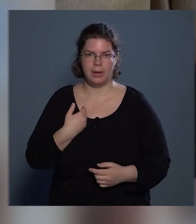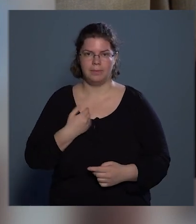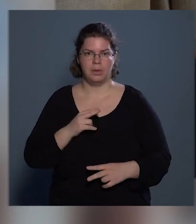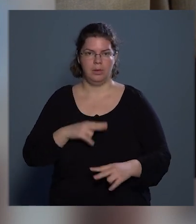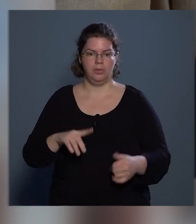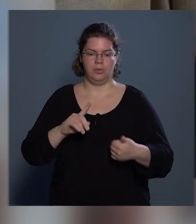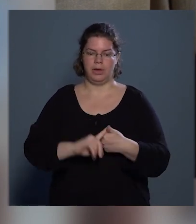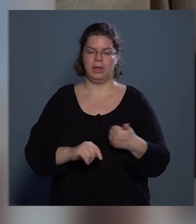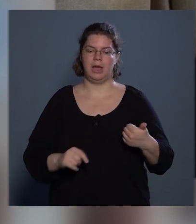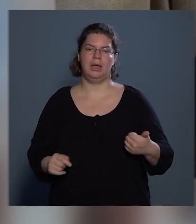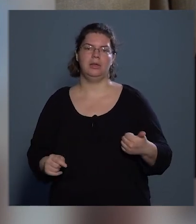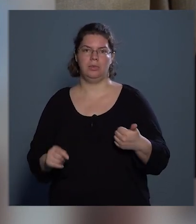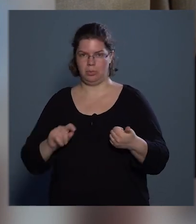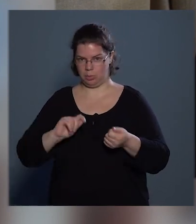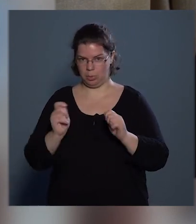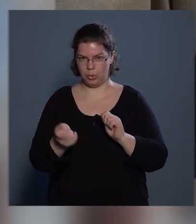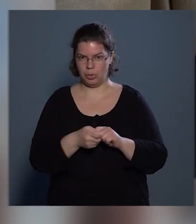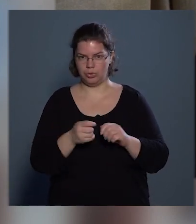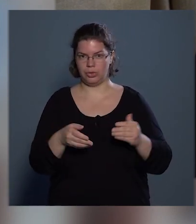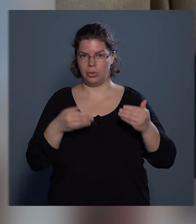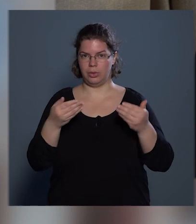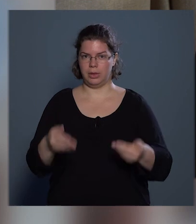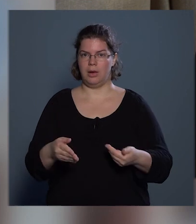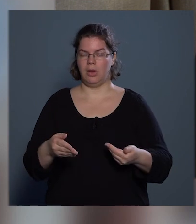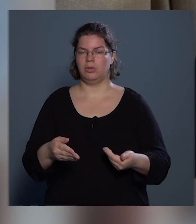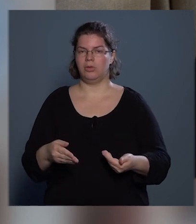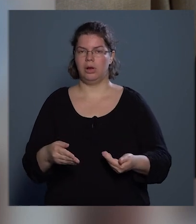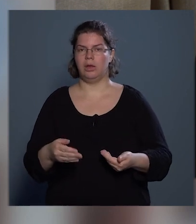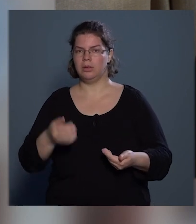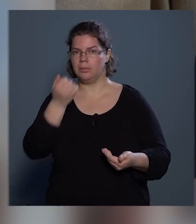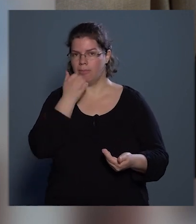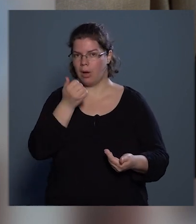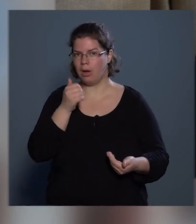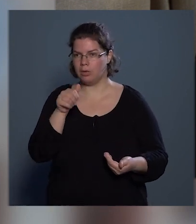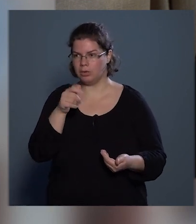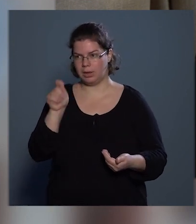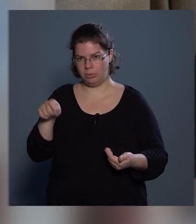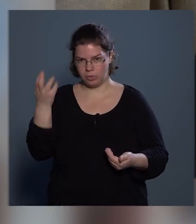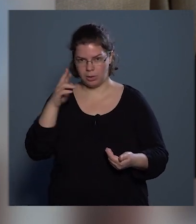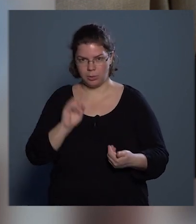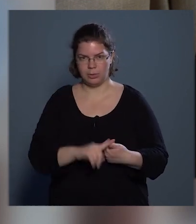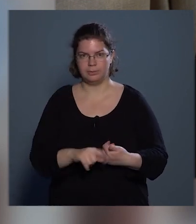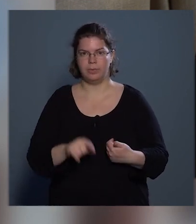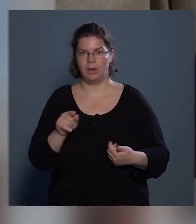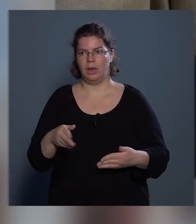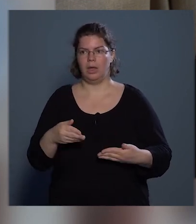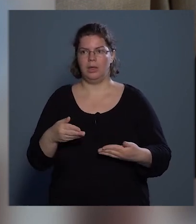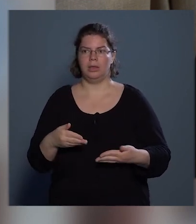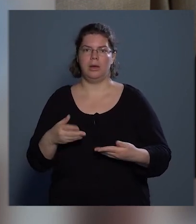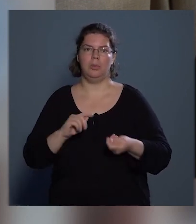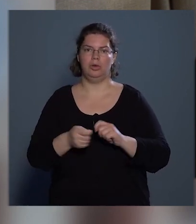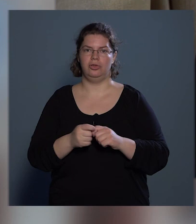egy módosító javaslata a MAH képviselő úrnak, azt a módosítót tenném fel